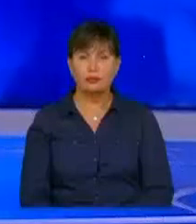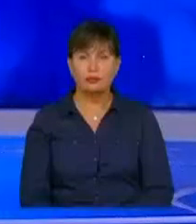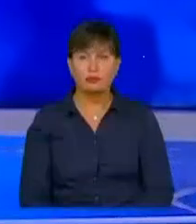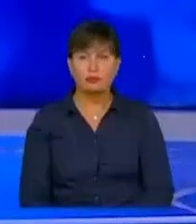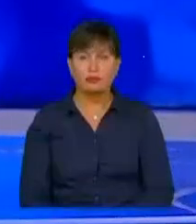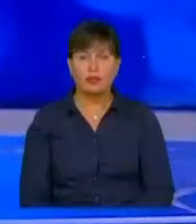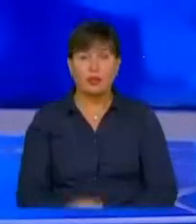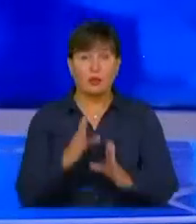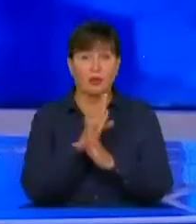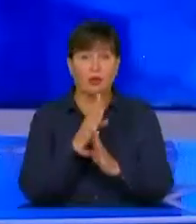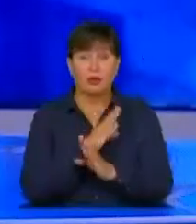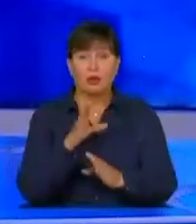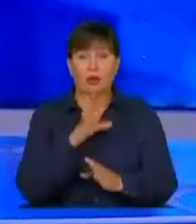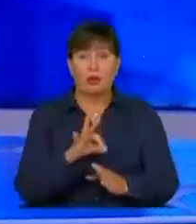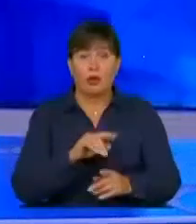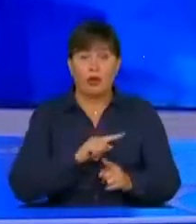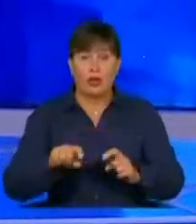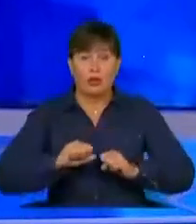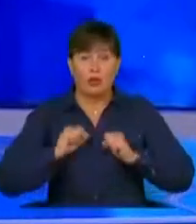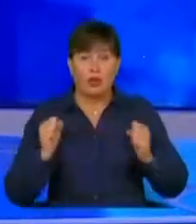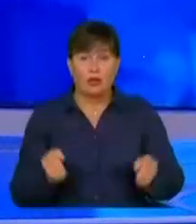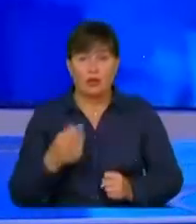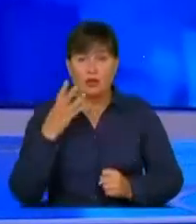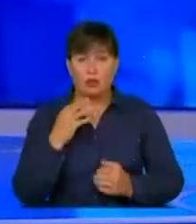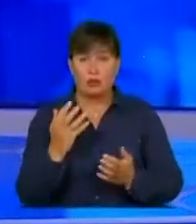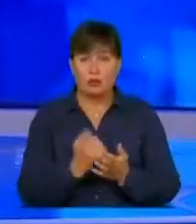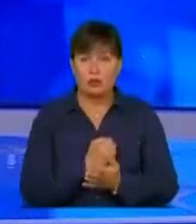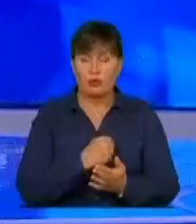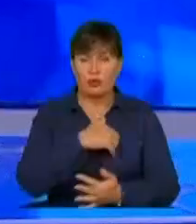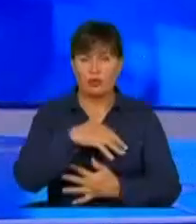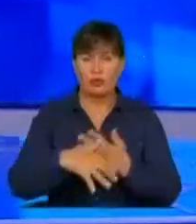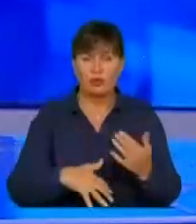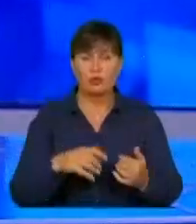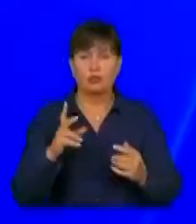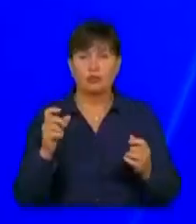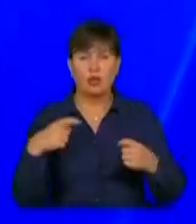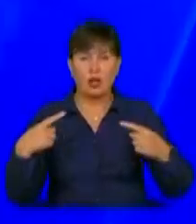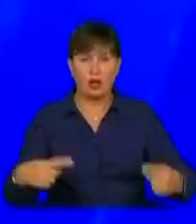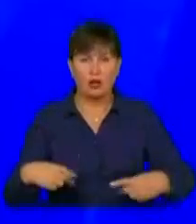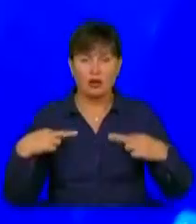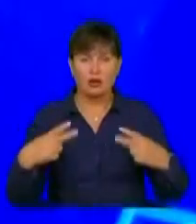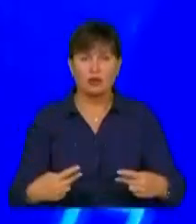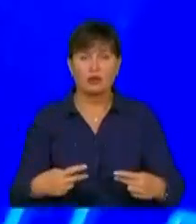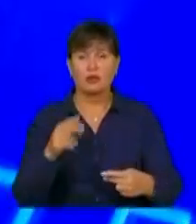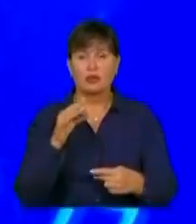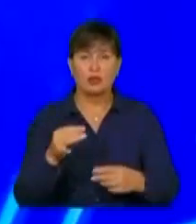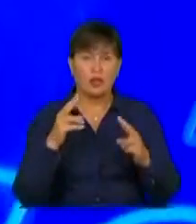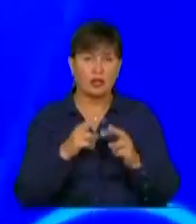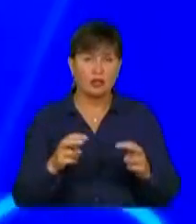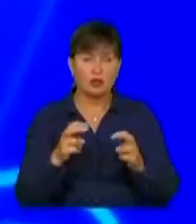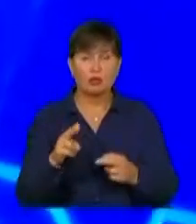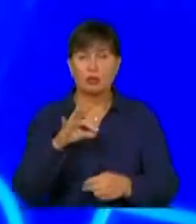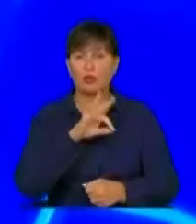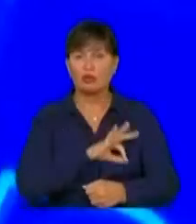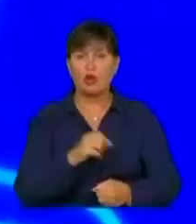Прогнозы синоптиков о резком похолодании в Алматы привели к ажиотажу в городских шиномонтажных мастерских. Между тем, эксперты по